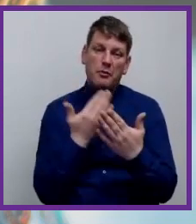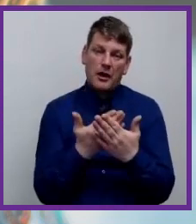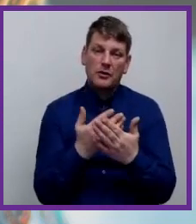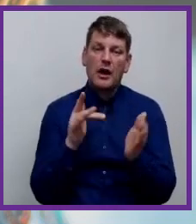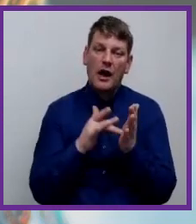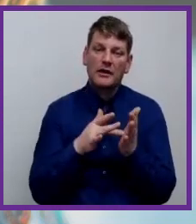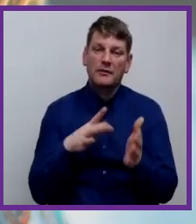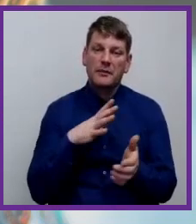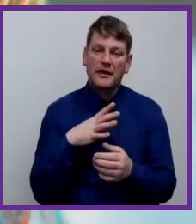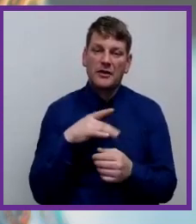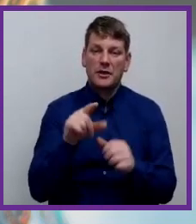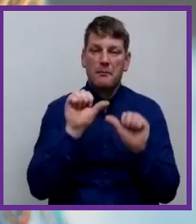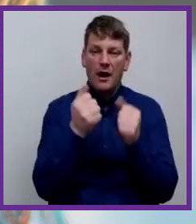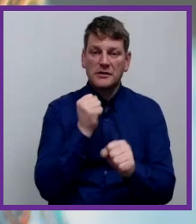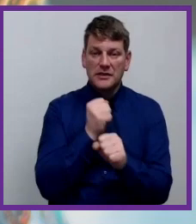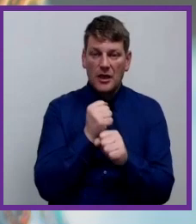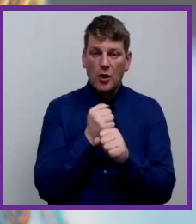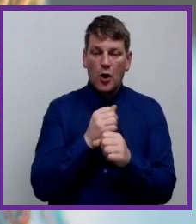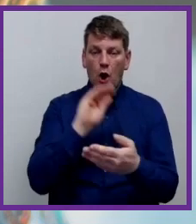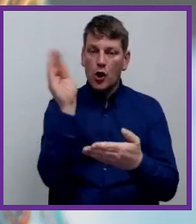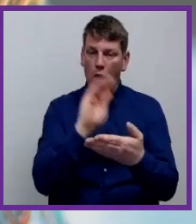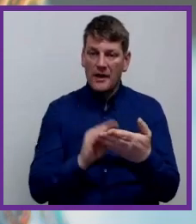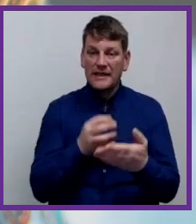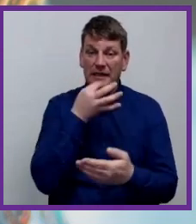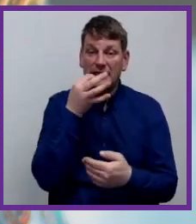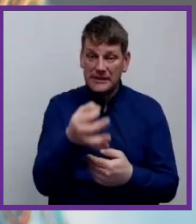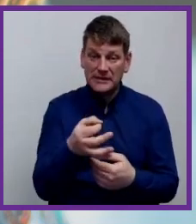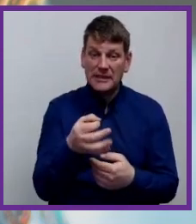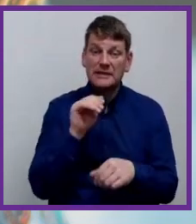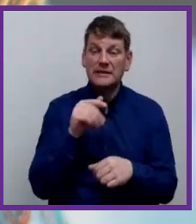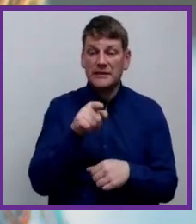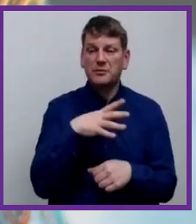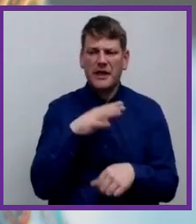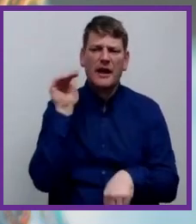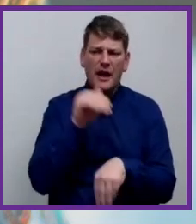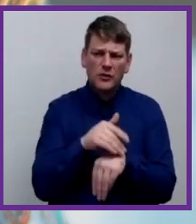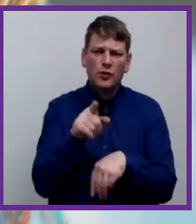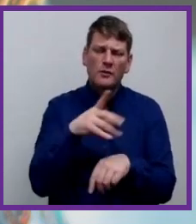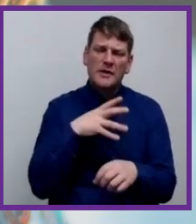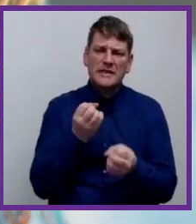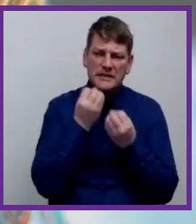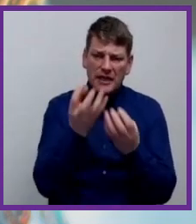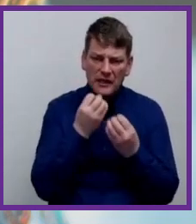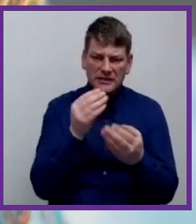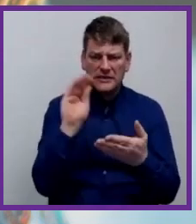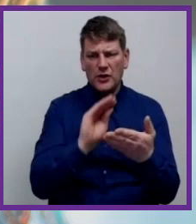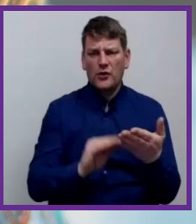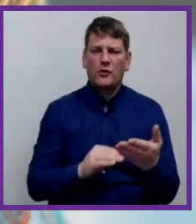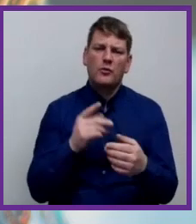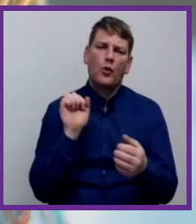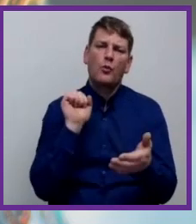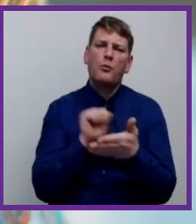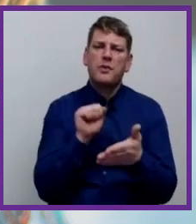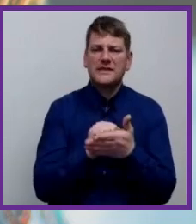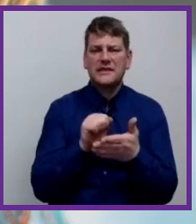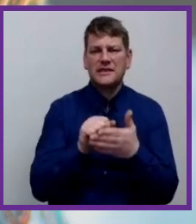kāds bija šī mākslas darba romāna izteiksme stils, tas bija ļoti realistisks. Tur bija stāstījuma tādā pat nedaudz varbūt